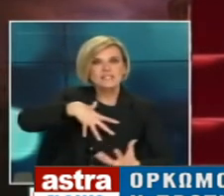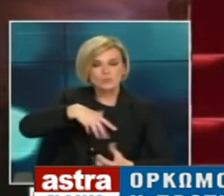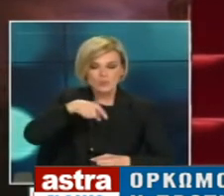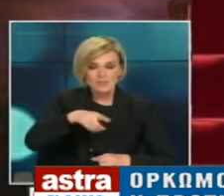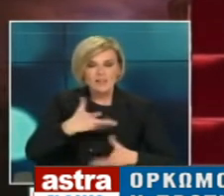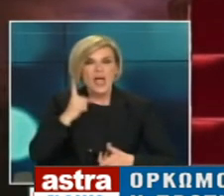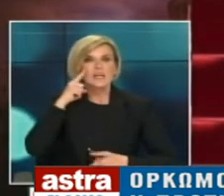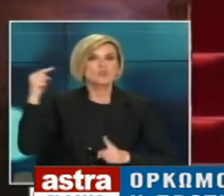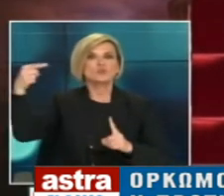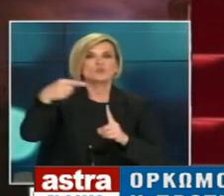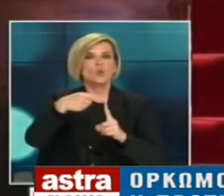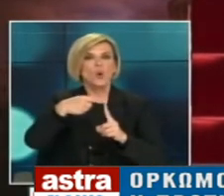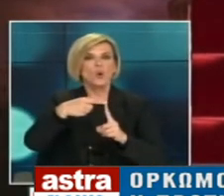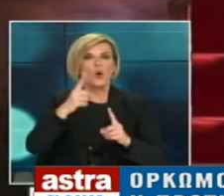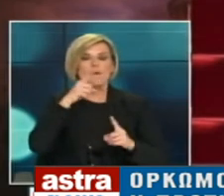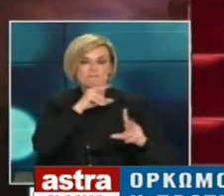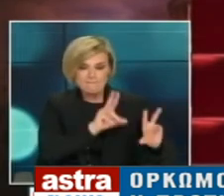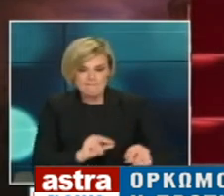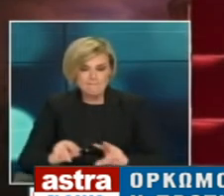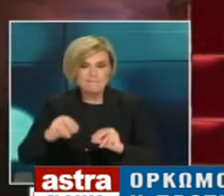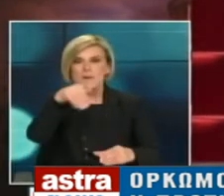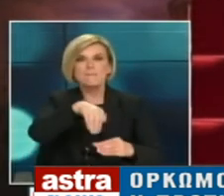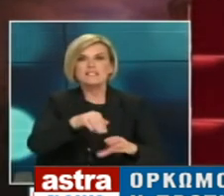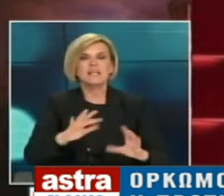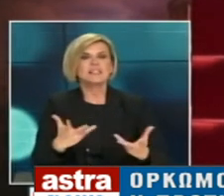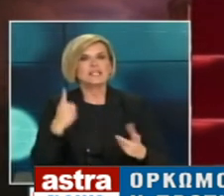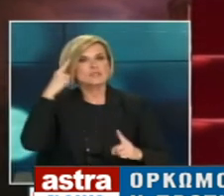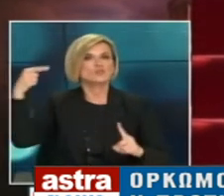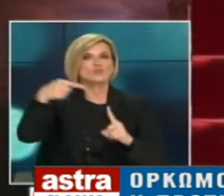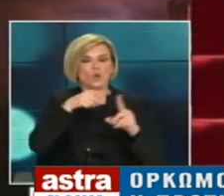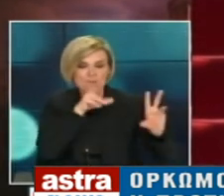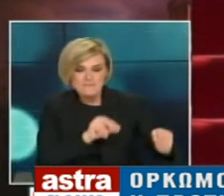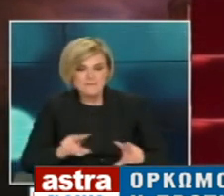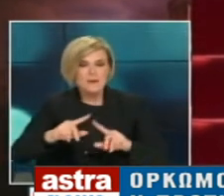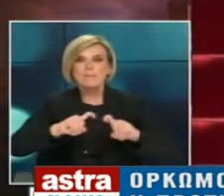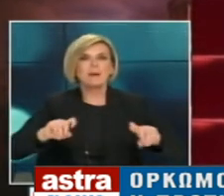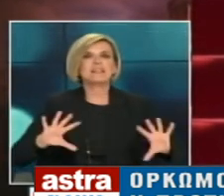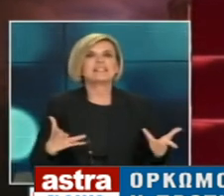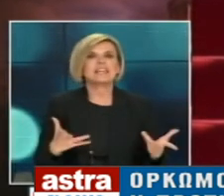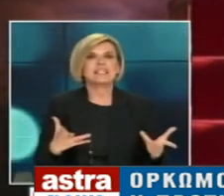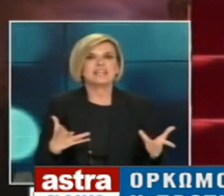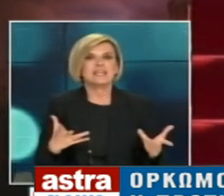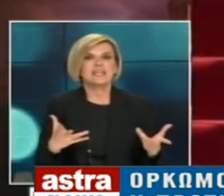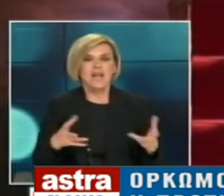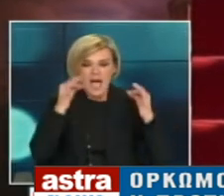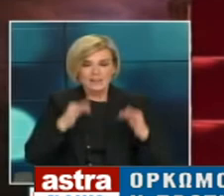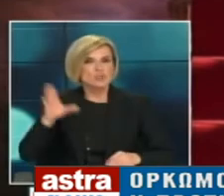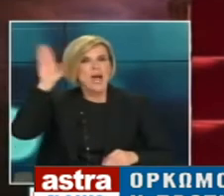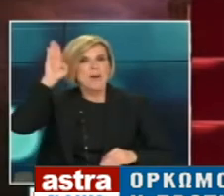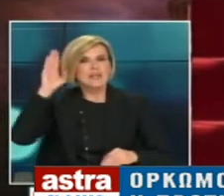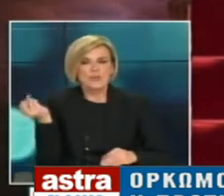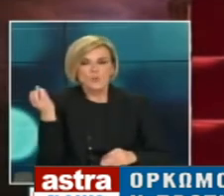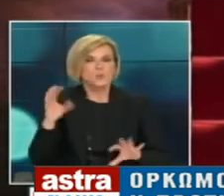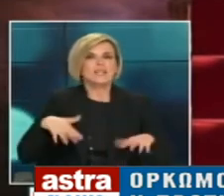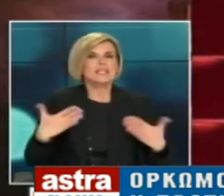την κοινή τους αγάπη. Ποιοι είναι οι κοινοί μας τόποι, ποια είναι τα κοινά μας πράγματα ως Αμερικανοί, τι είναι αυτό που μας ορίζει ως Αμερικανούς, νομίζω ότι το ξέρουμε